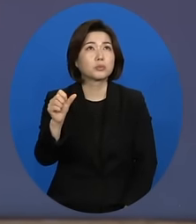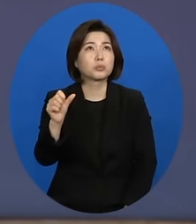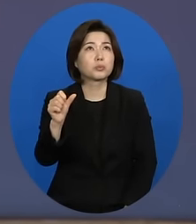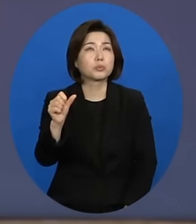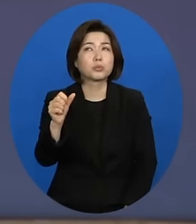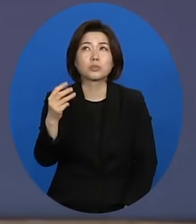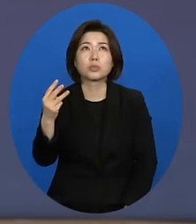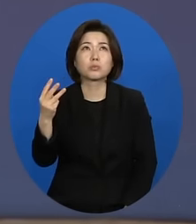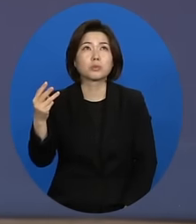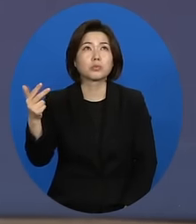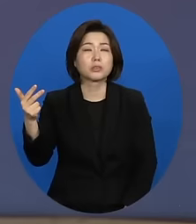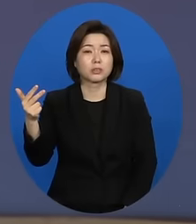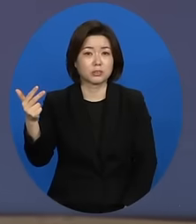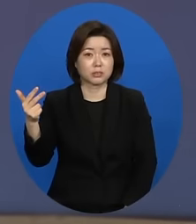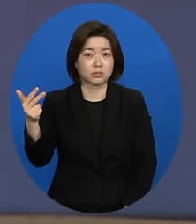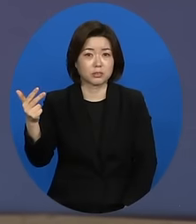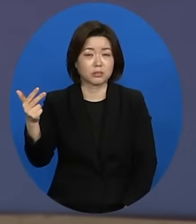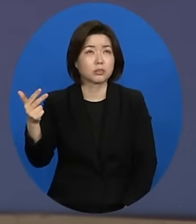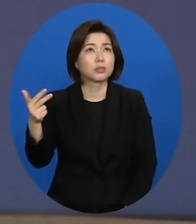337